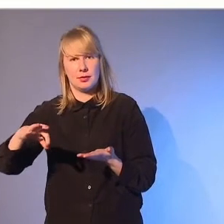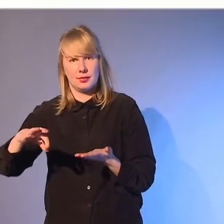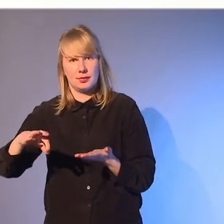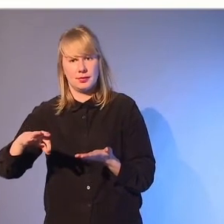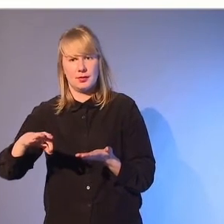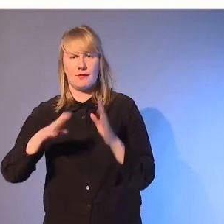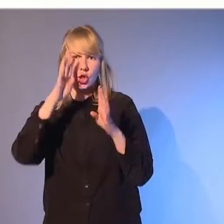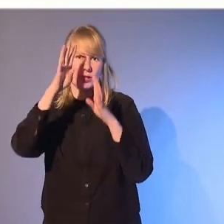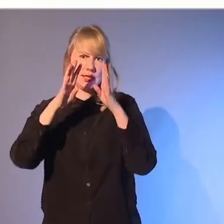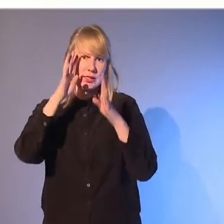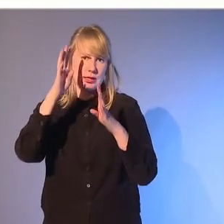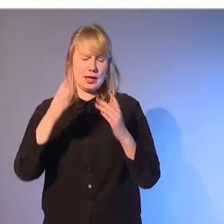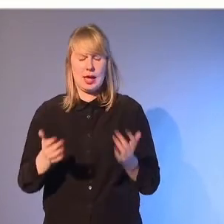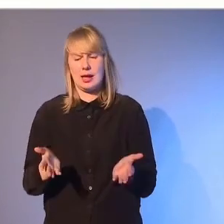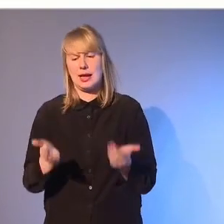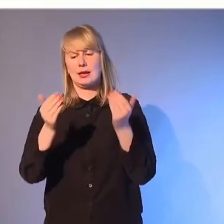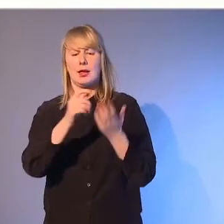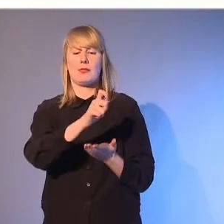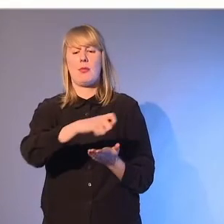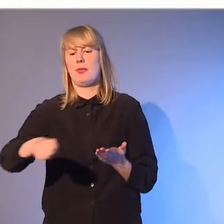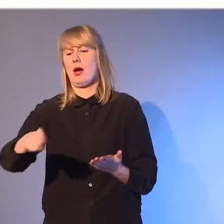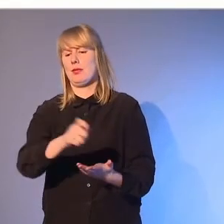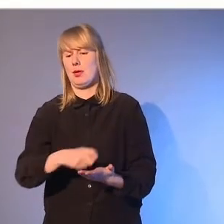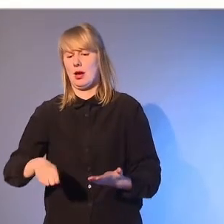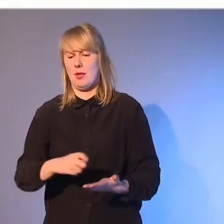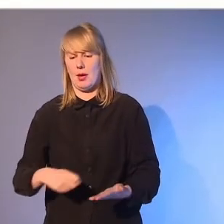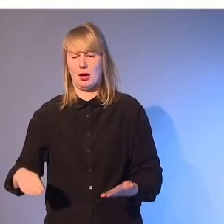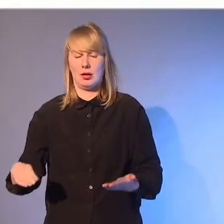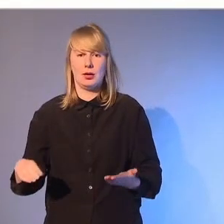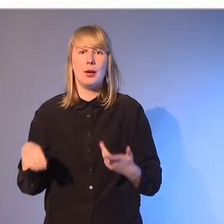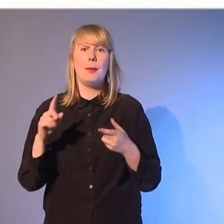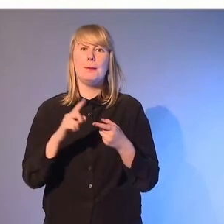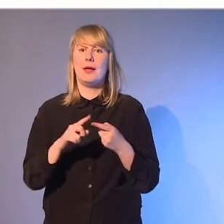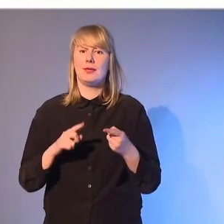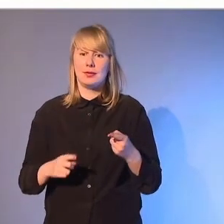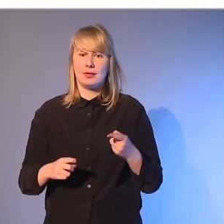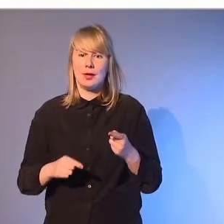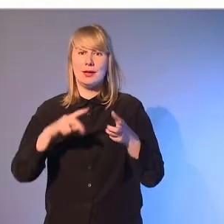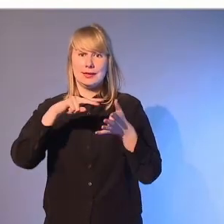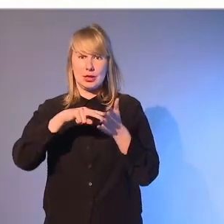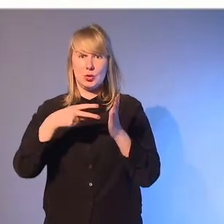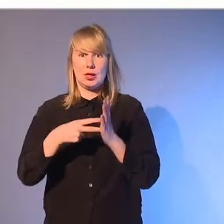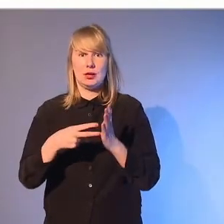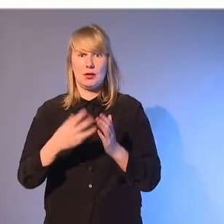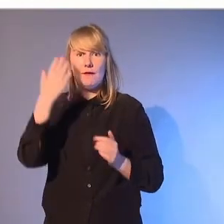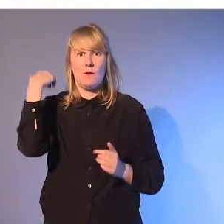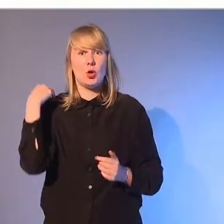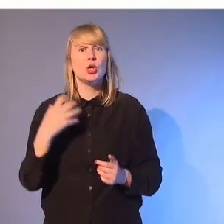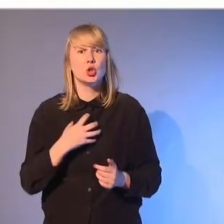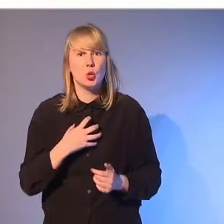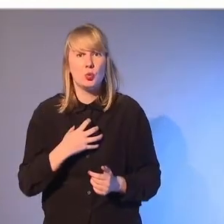Og fantastisk. Lett å skrive. Men nei, da var det en teknologi som var skummel